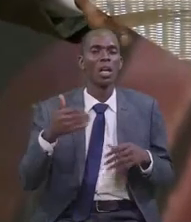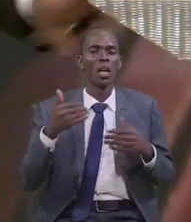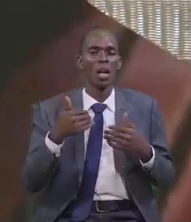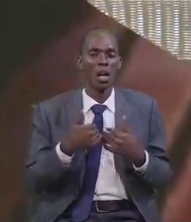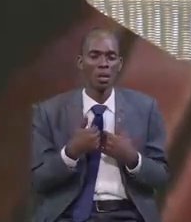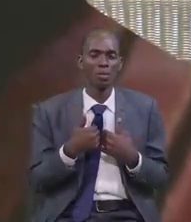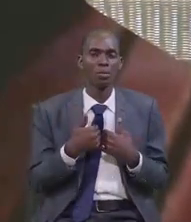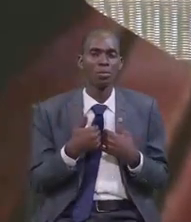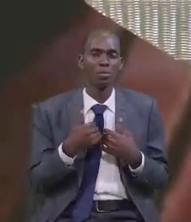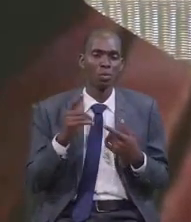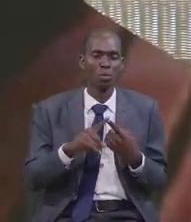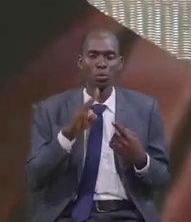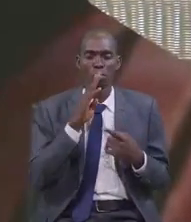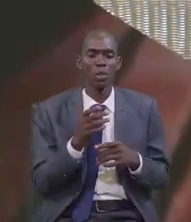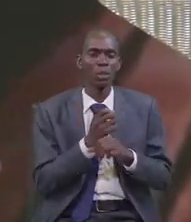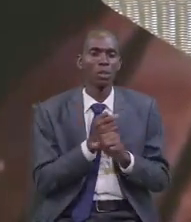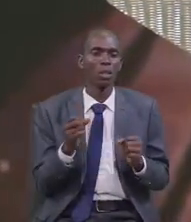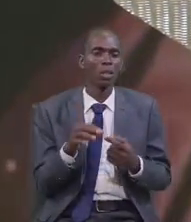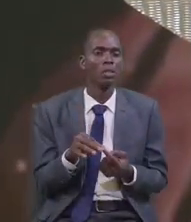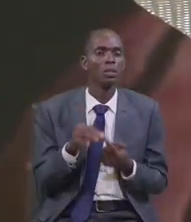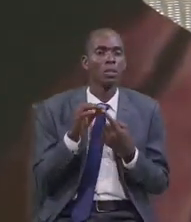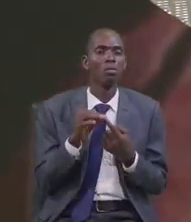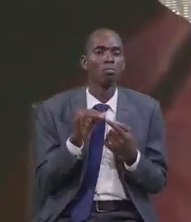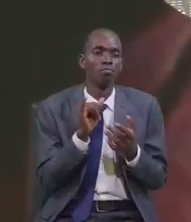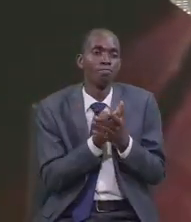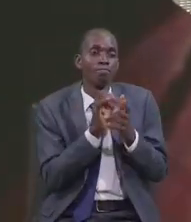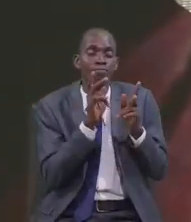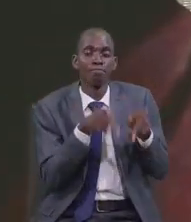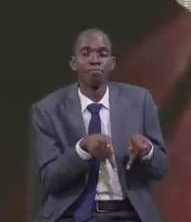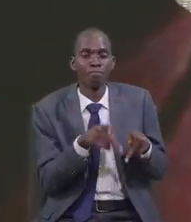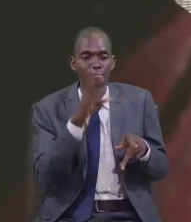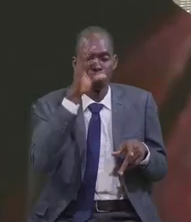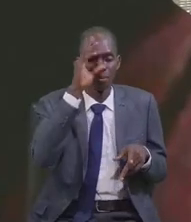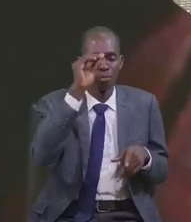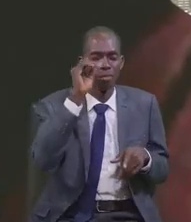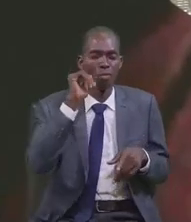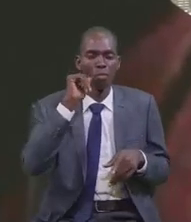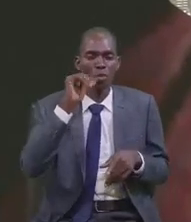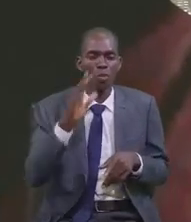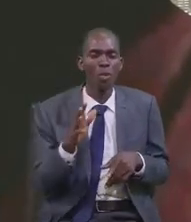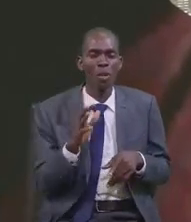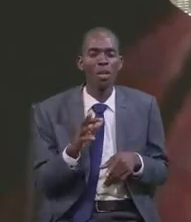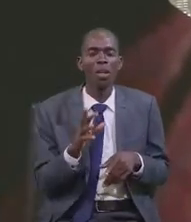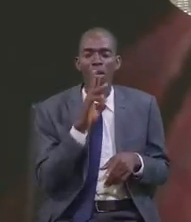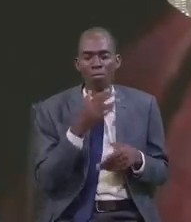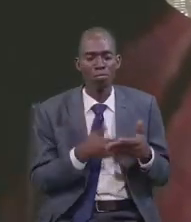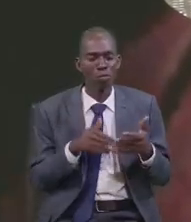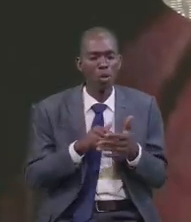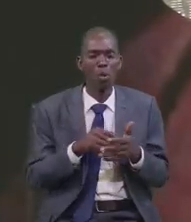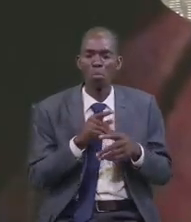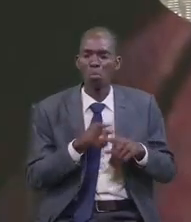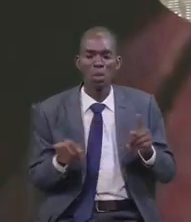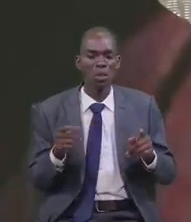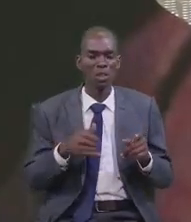nouveau. Si un homme, une femme ne naît de nouveau, il ne peut entrer dans le royaume de Dieu.